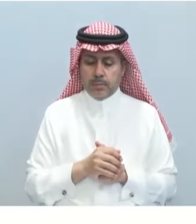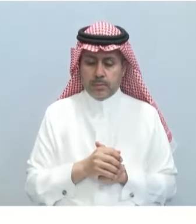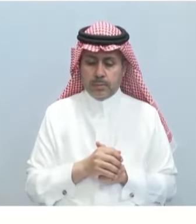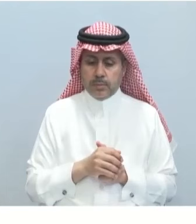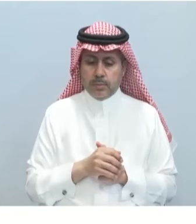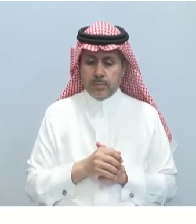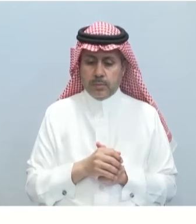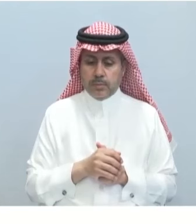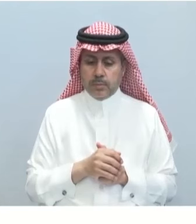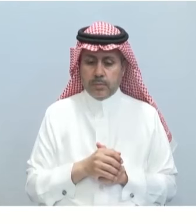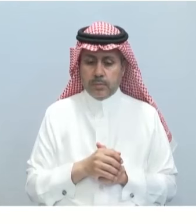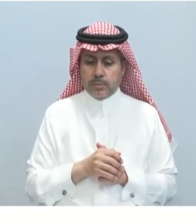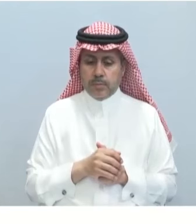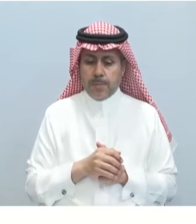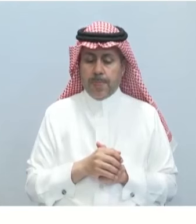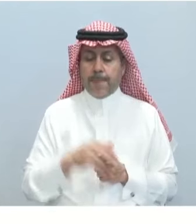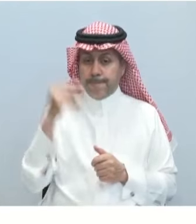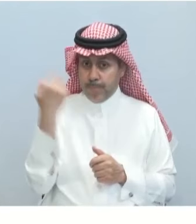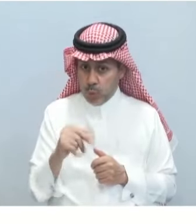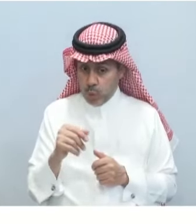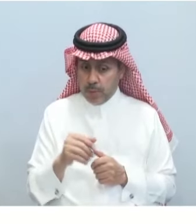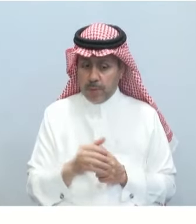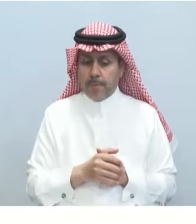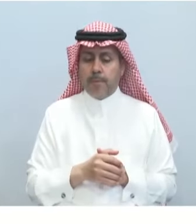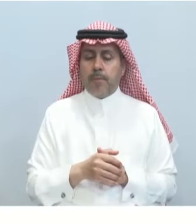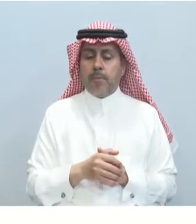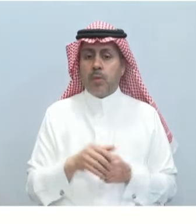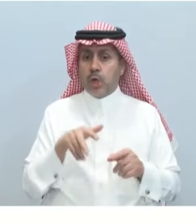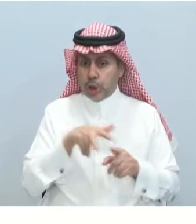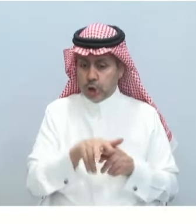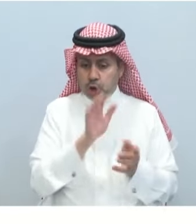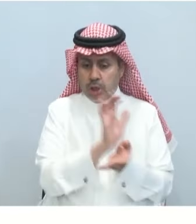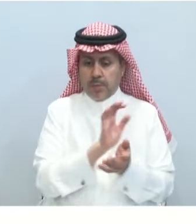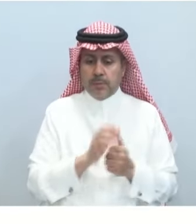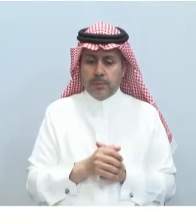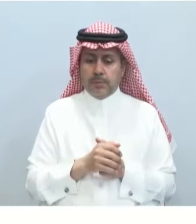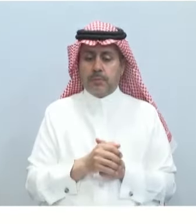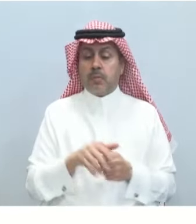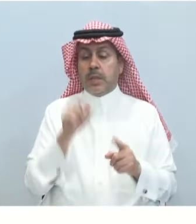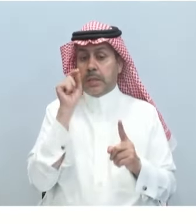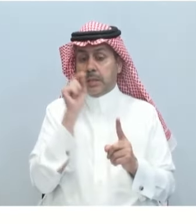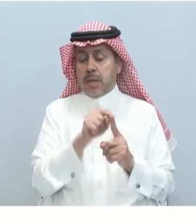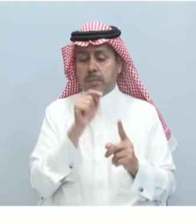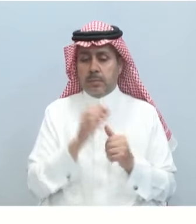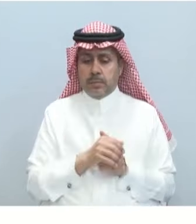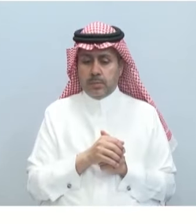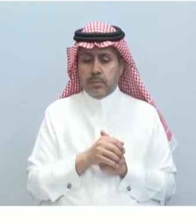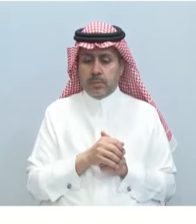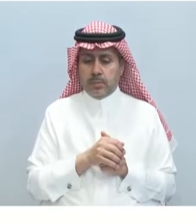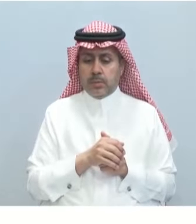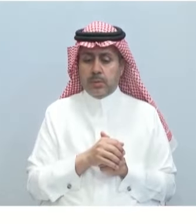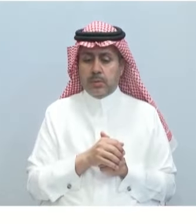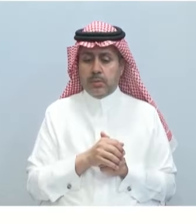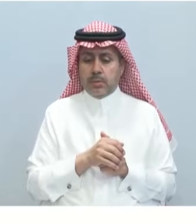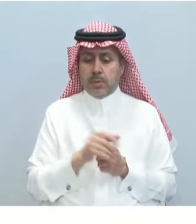اليه في الفقره واحد من هذه الماده بالعقوبه المقرره للجريمه هنا نصائح عزيزي المتعلم